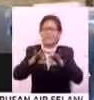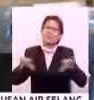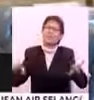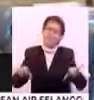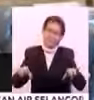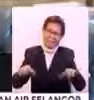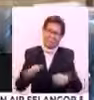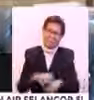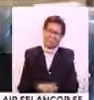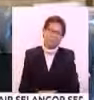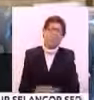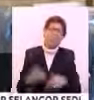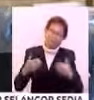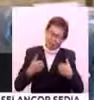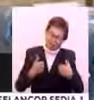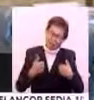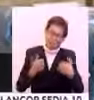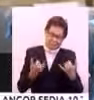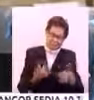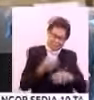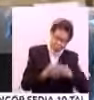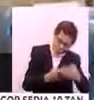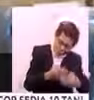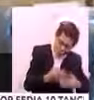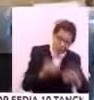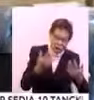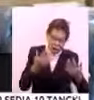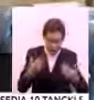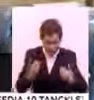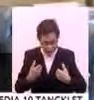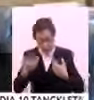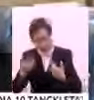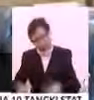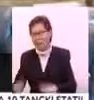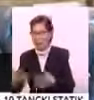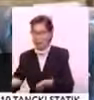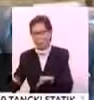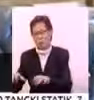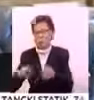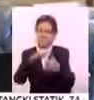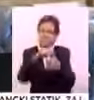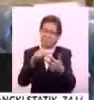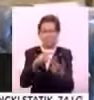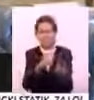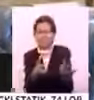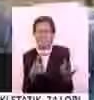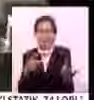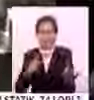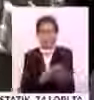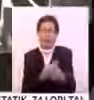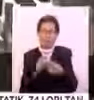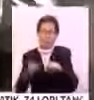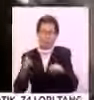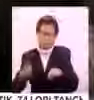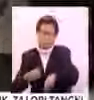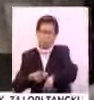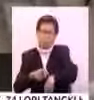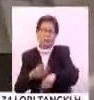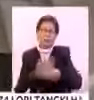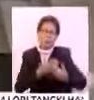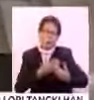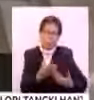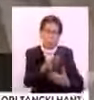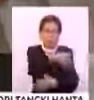dilaksanakan. Ada yang dalam proses, ada yang telah pun sempurna. Tetapi kita memerlukan masa. Komitmen